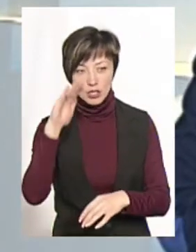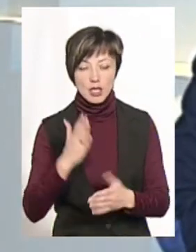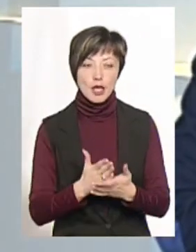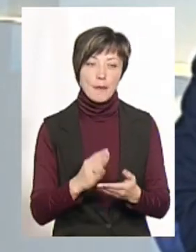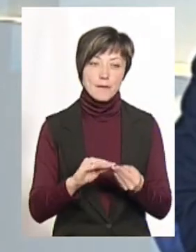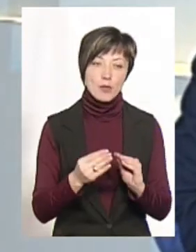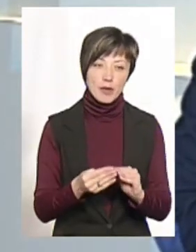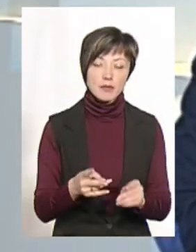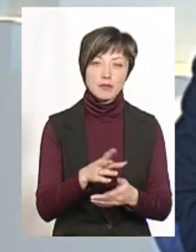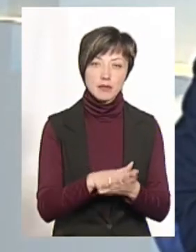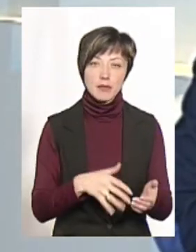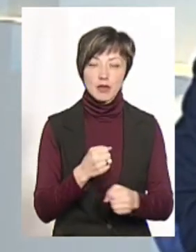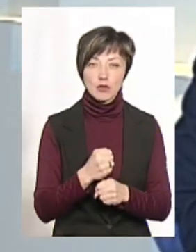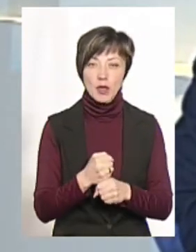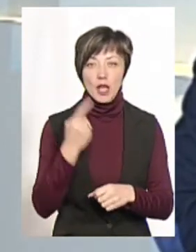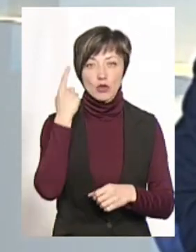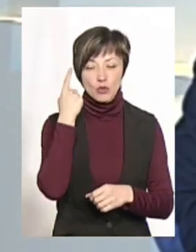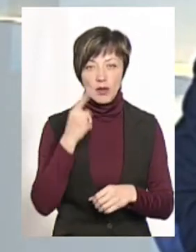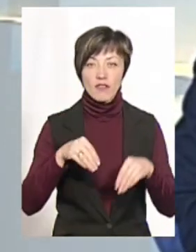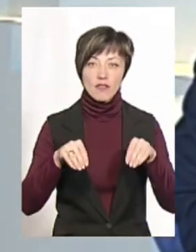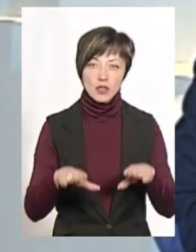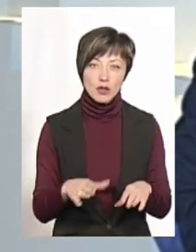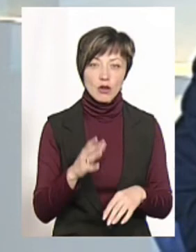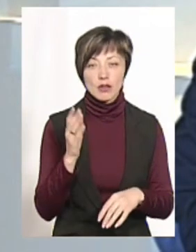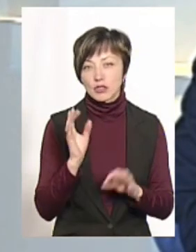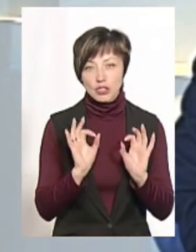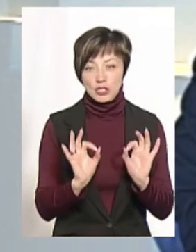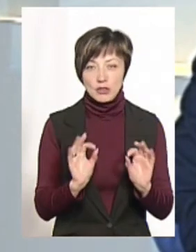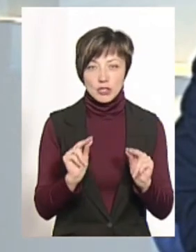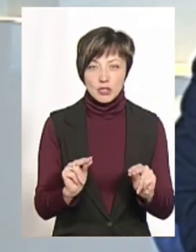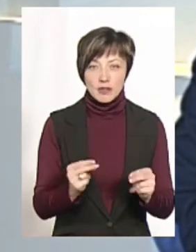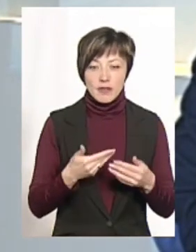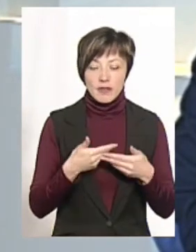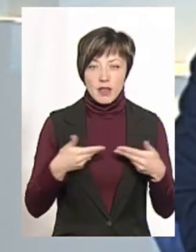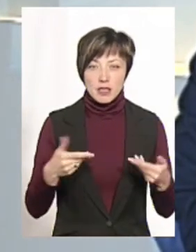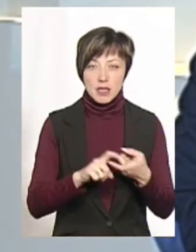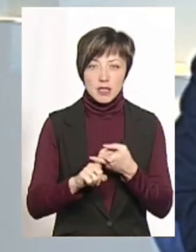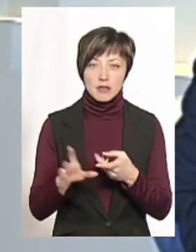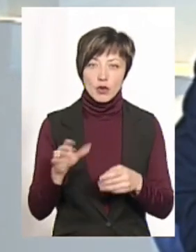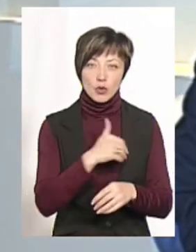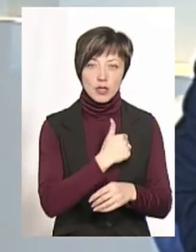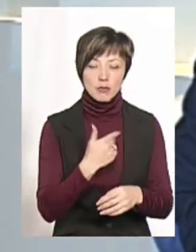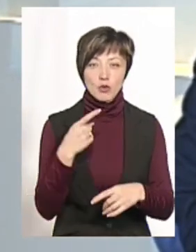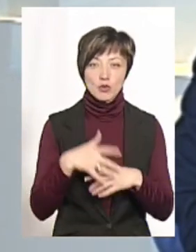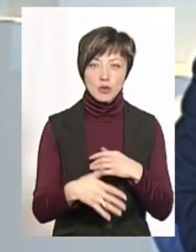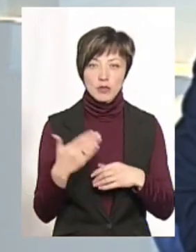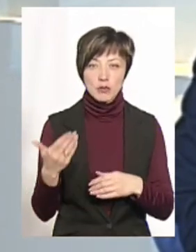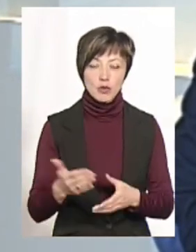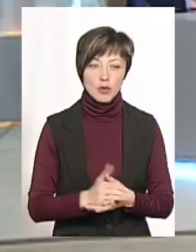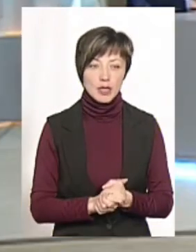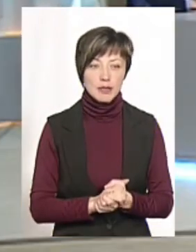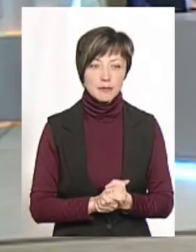є проблематика, над якою працюємо. Я думаю, що вирішимо, хоча тут, направду, не все від нас залежить. І ми теж би хотіли би розуміння з